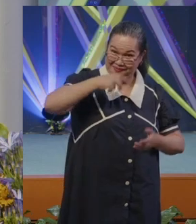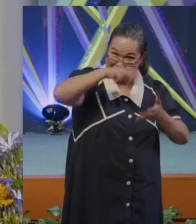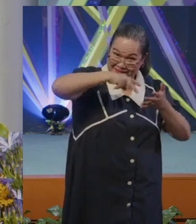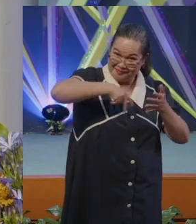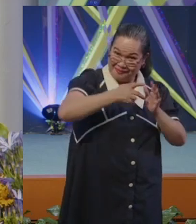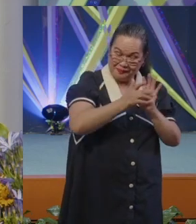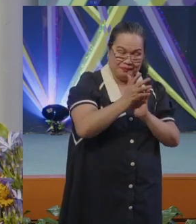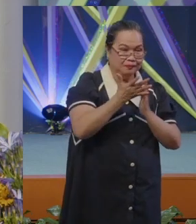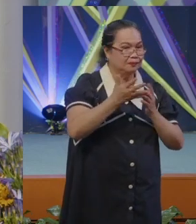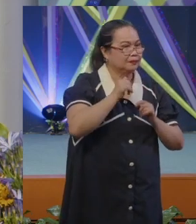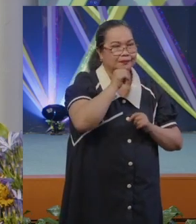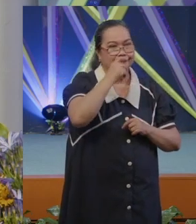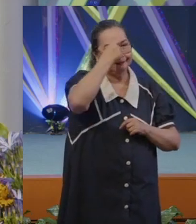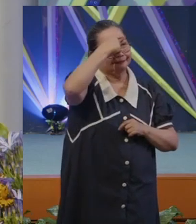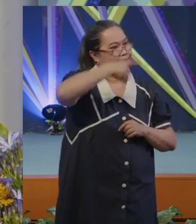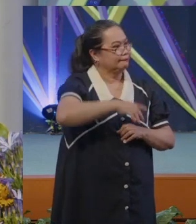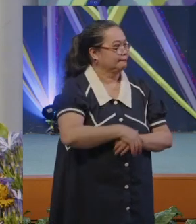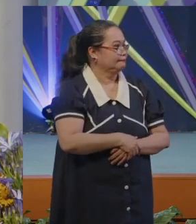Sabi niya,